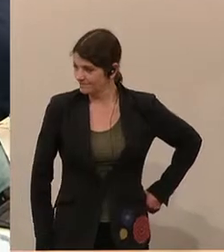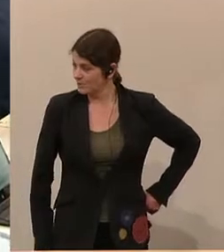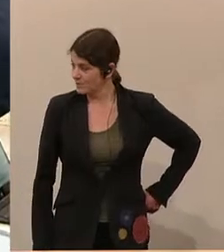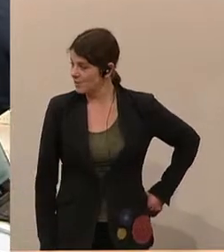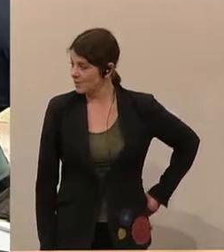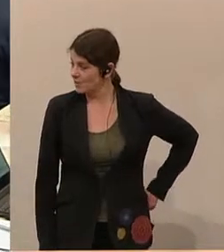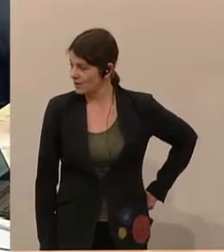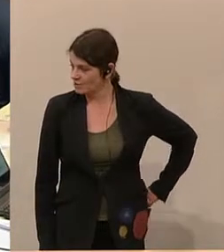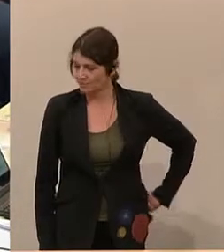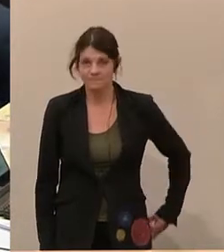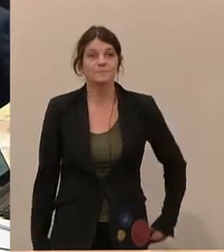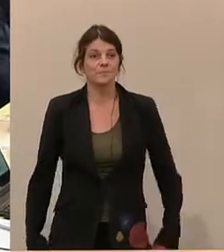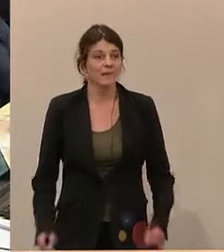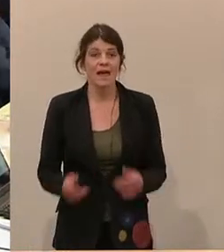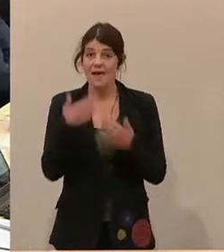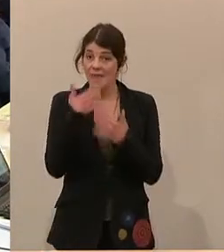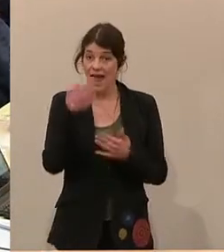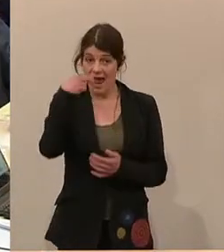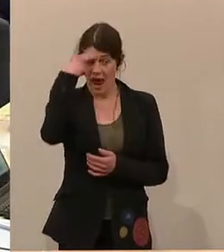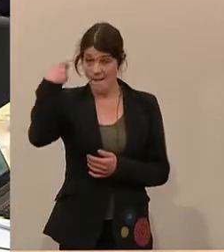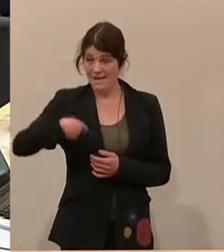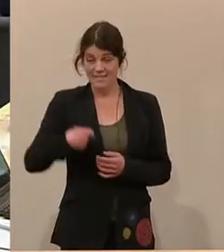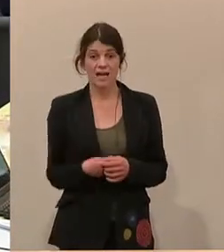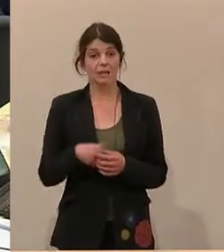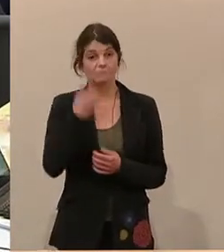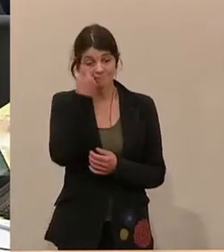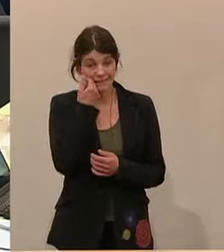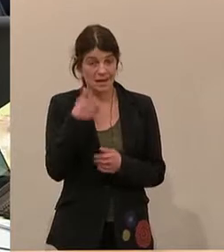Am Wort nun Michael Bernhard, er ist Umweltsprecher der NEOS.